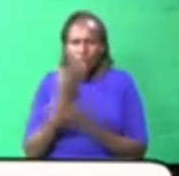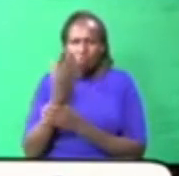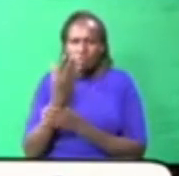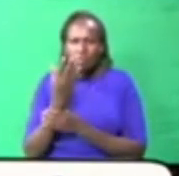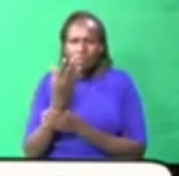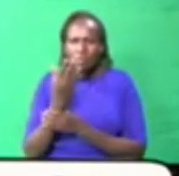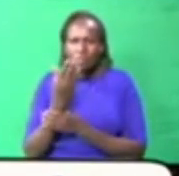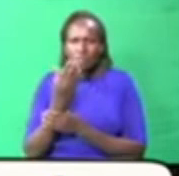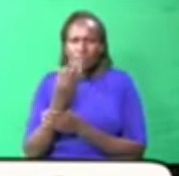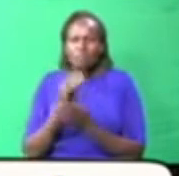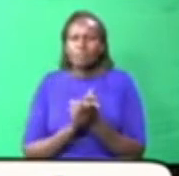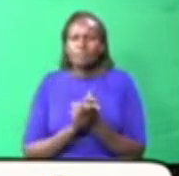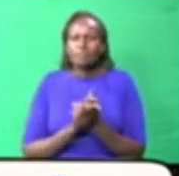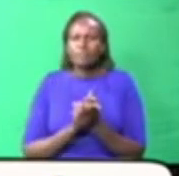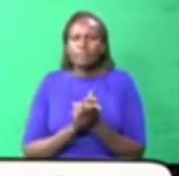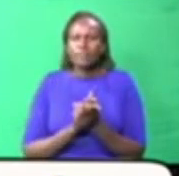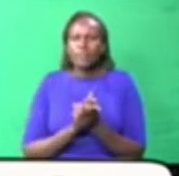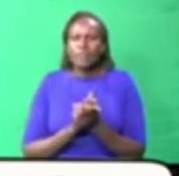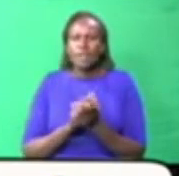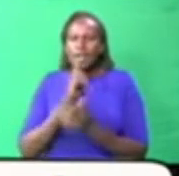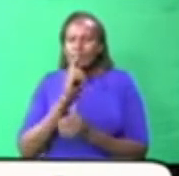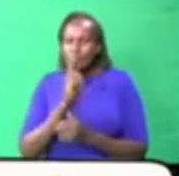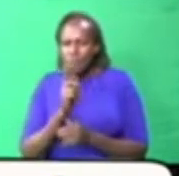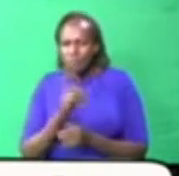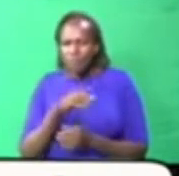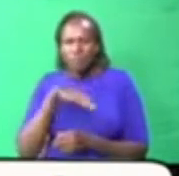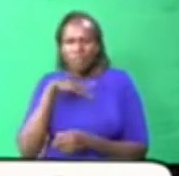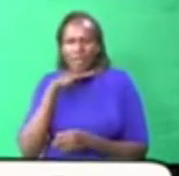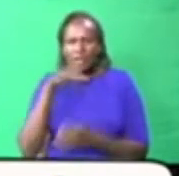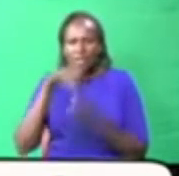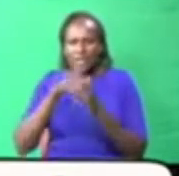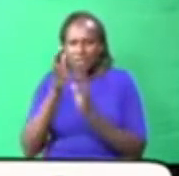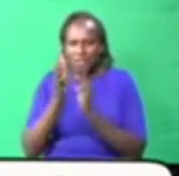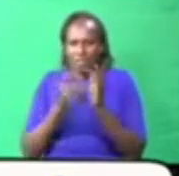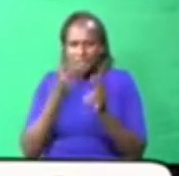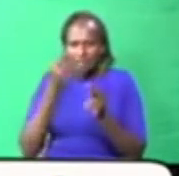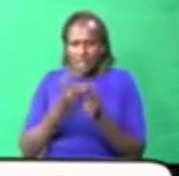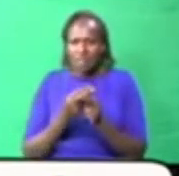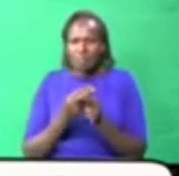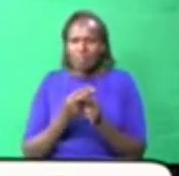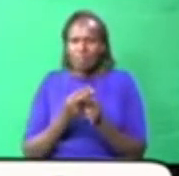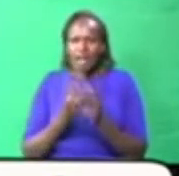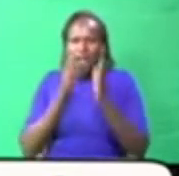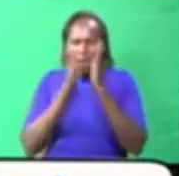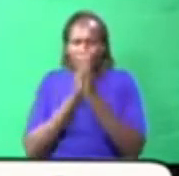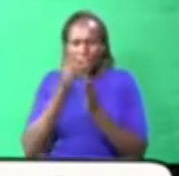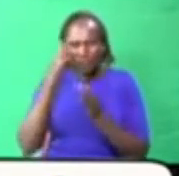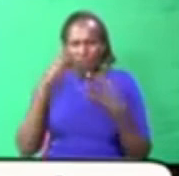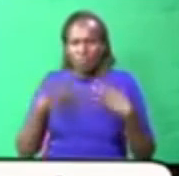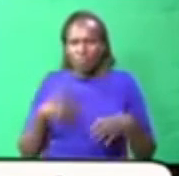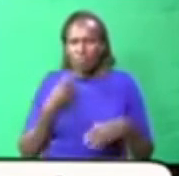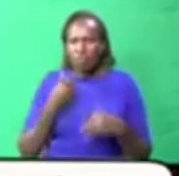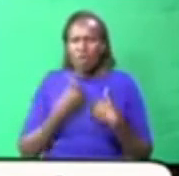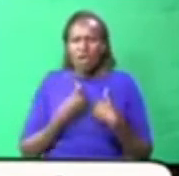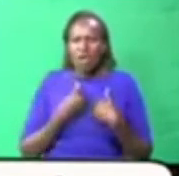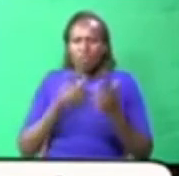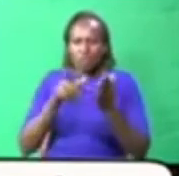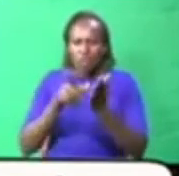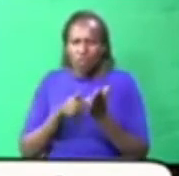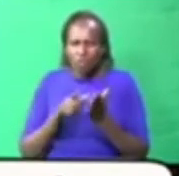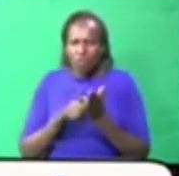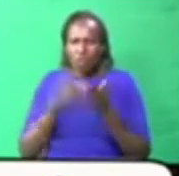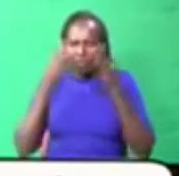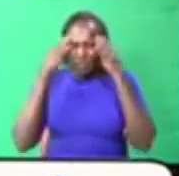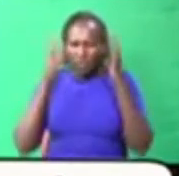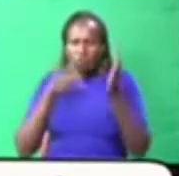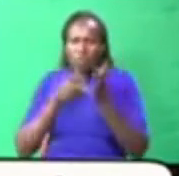those malignant cells, I command them to die in the name of Jesus Christ. Naombea wale ambao wako na madeni, hawajui watafanya nini.